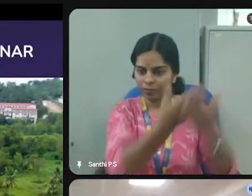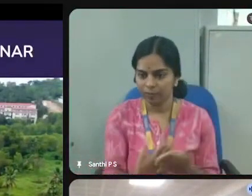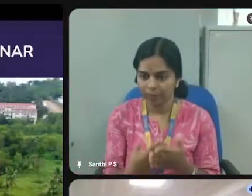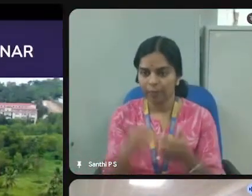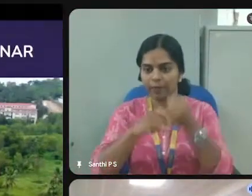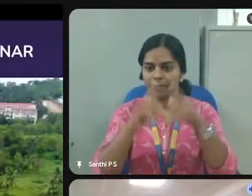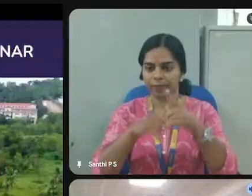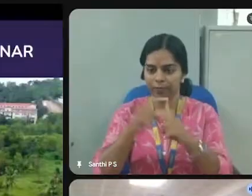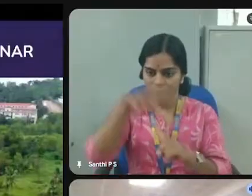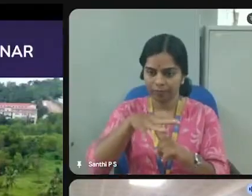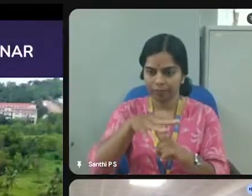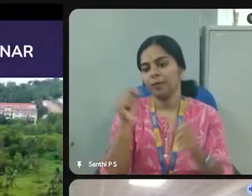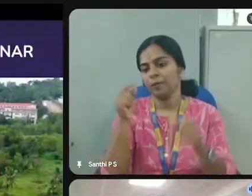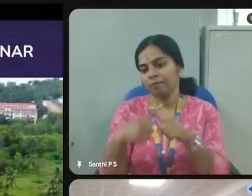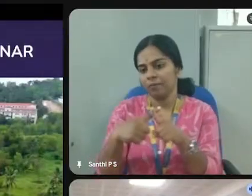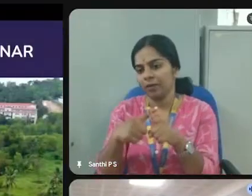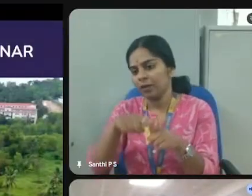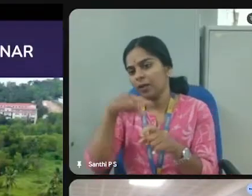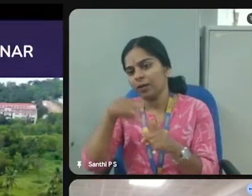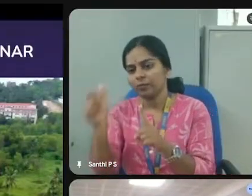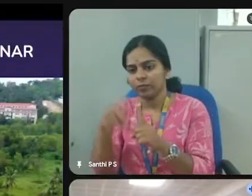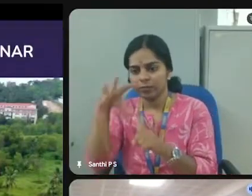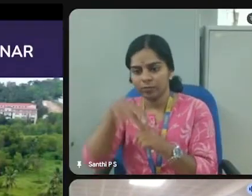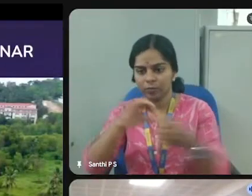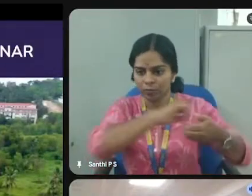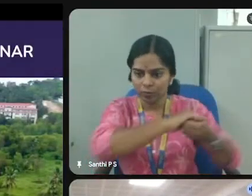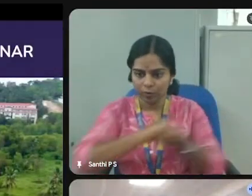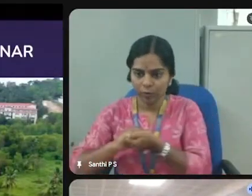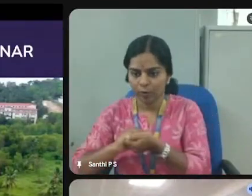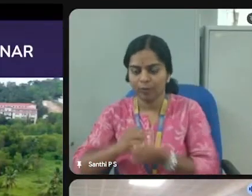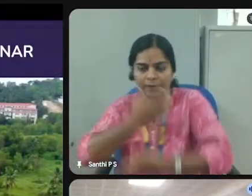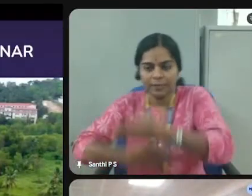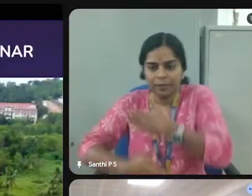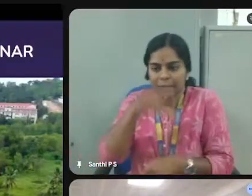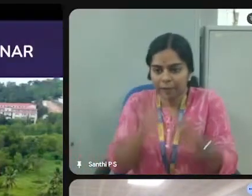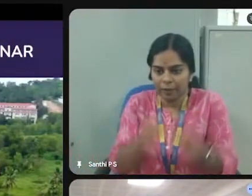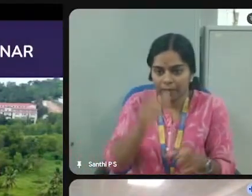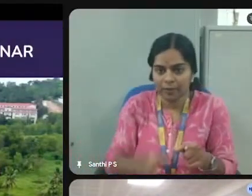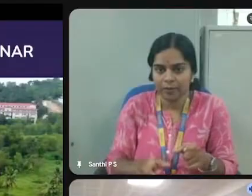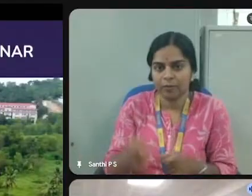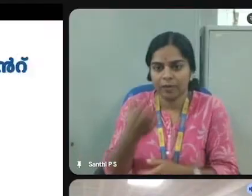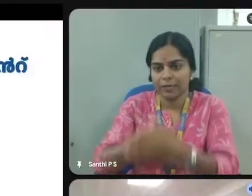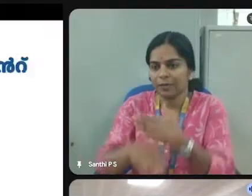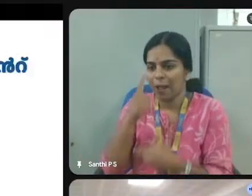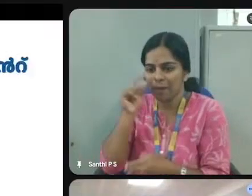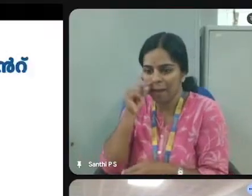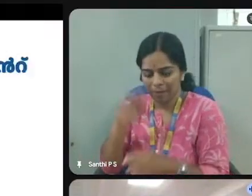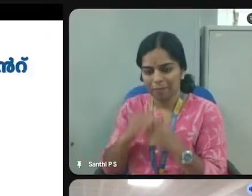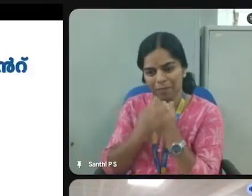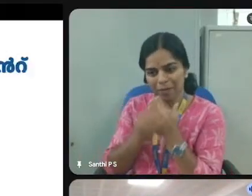മുതൽ നടത്തിവരുന്ന ഭിന്നശേഷി അവബോധ പരിപാടിയാണ് നിഡാസ്. ഭിന്നശേഷിയുള്ളവരെയും അവരുടെ മാതാപിതാക്കളെയും അവരെ